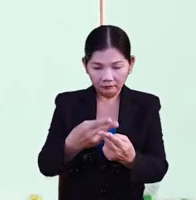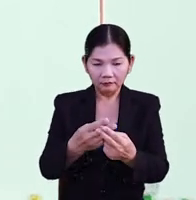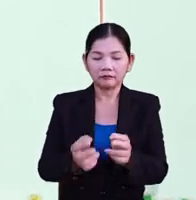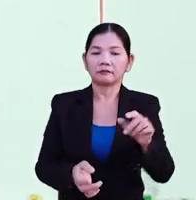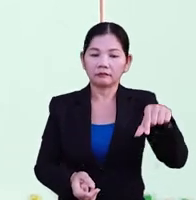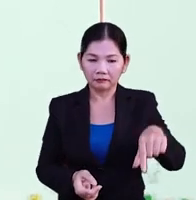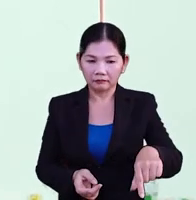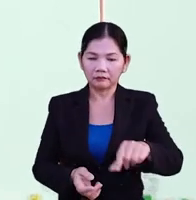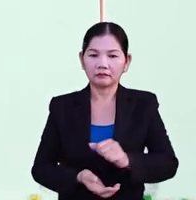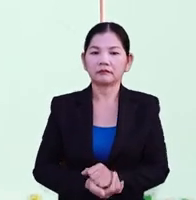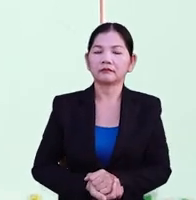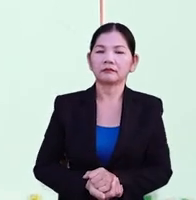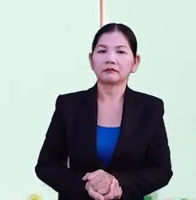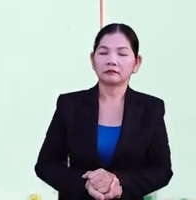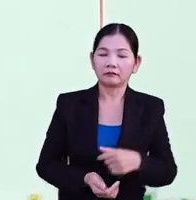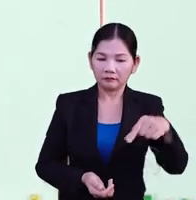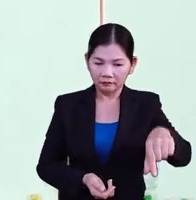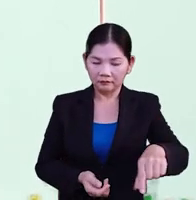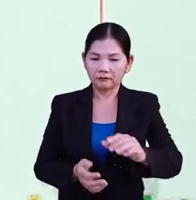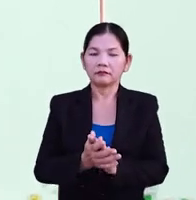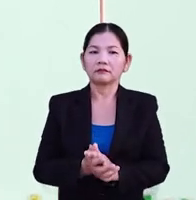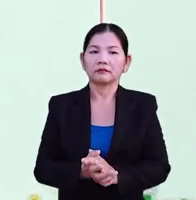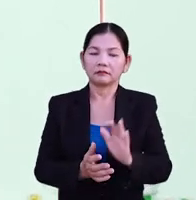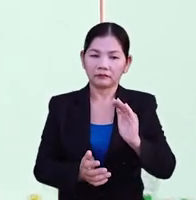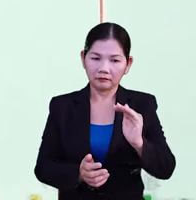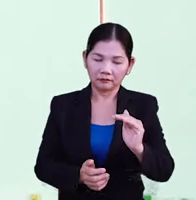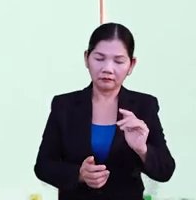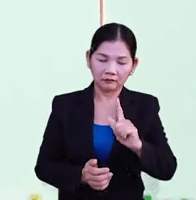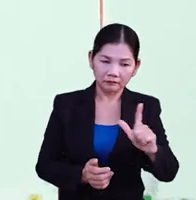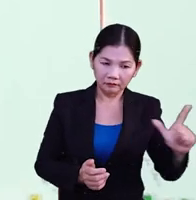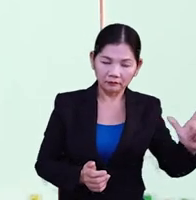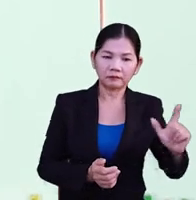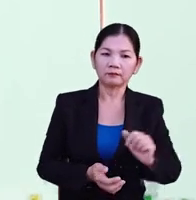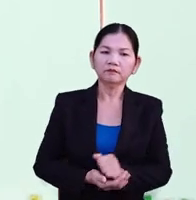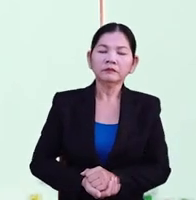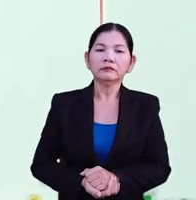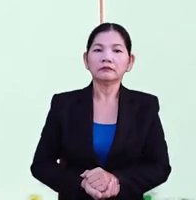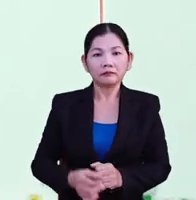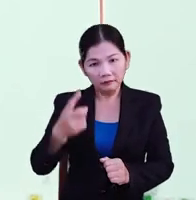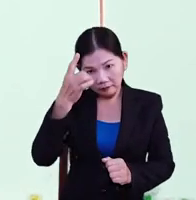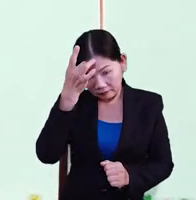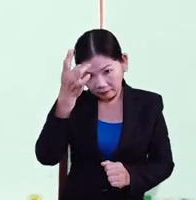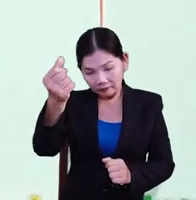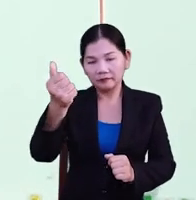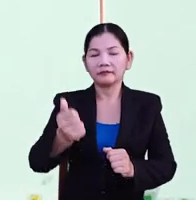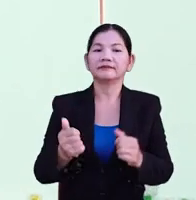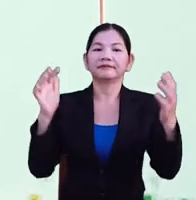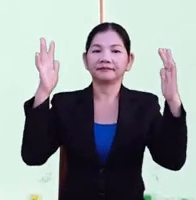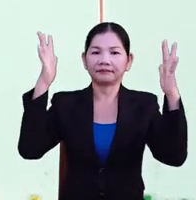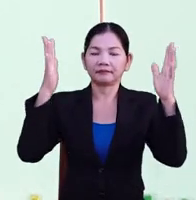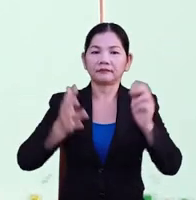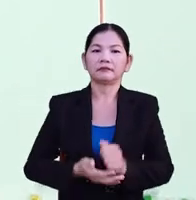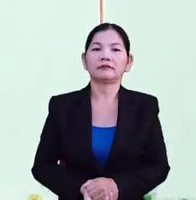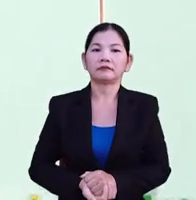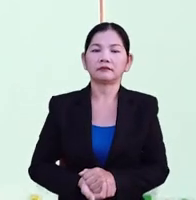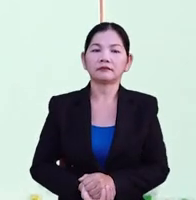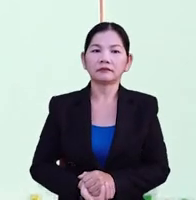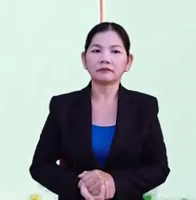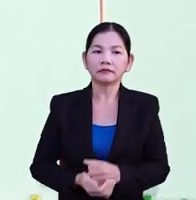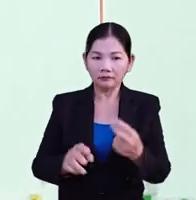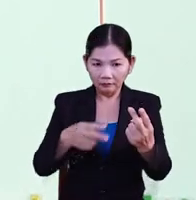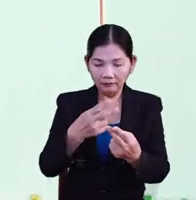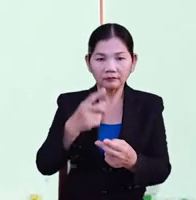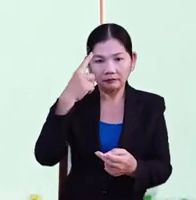ដែរណាចាកគឺនៅខាងឆ្វេងចាពូកែពូកែមែនតើណាកូនណាចាឆ្លាត